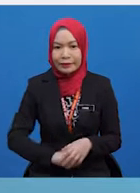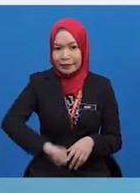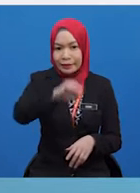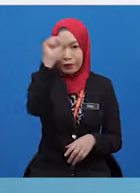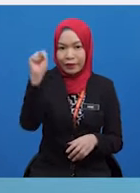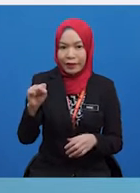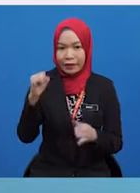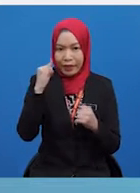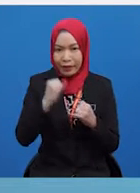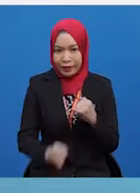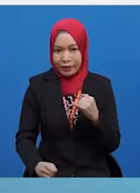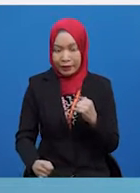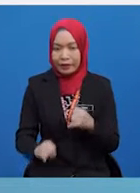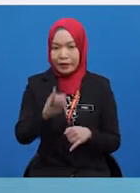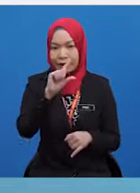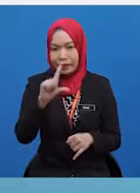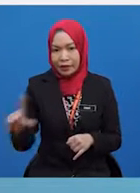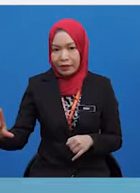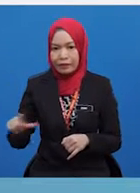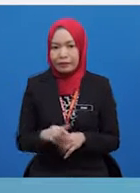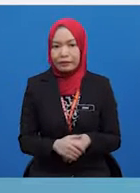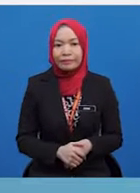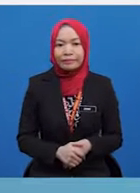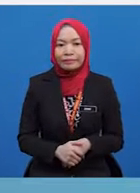Soalan terakhir ialah